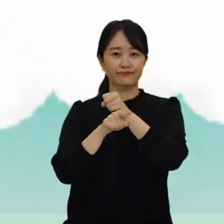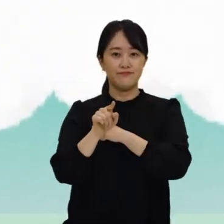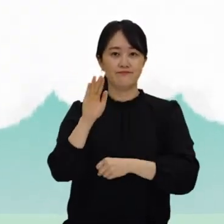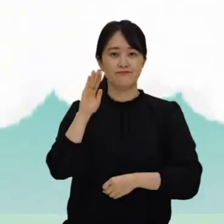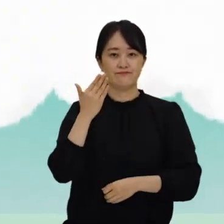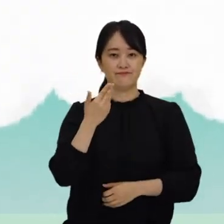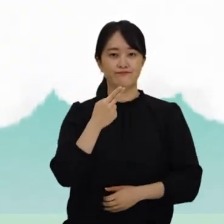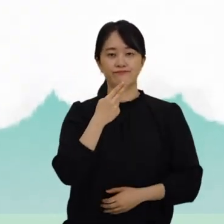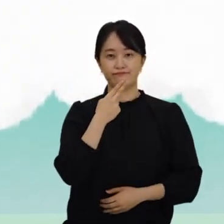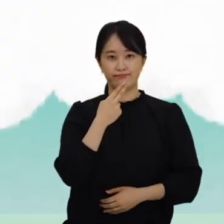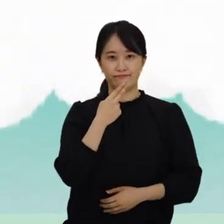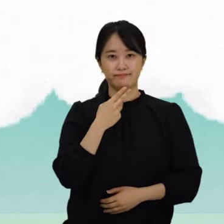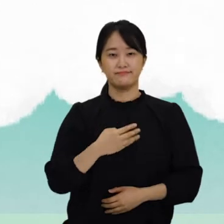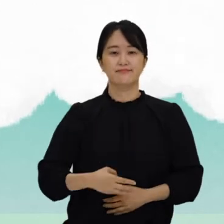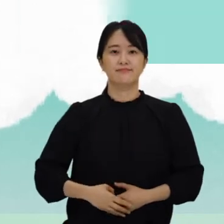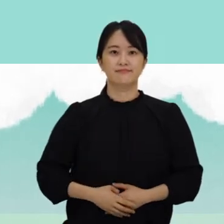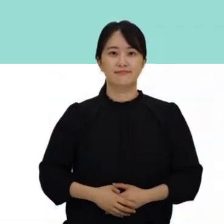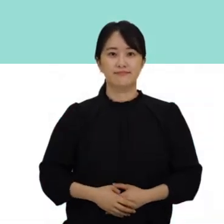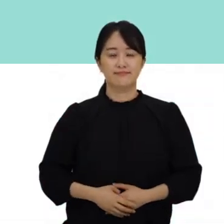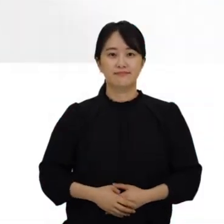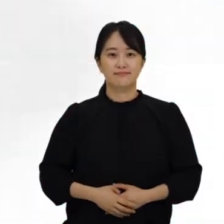차별하는 이유가 될 수 없습니다.